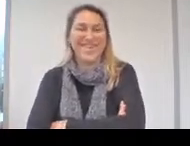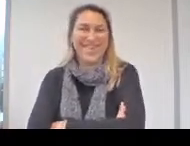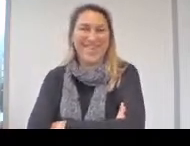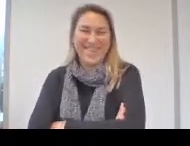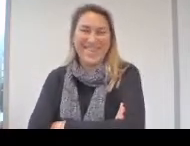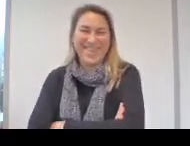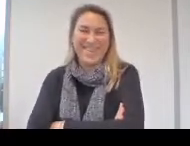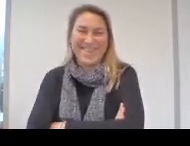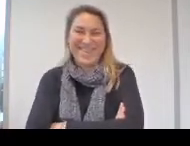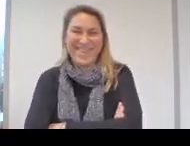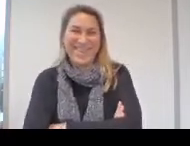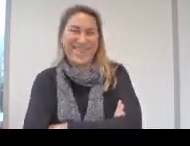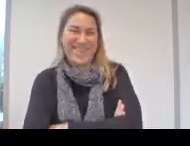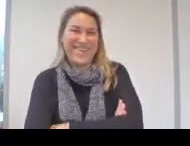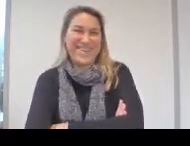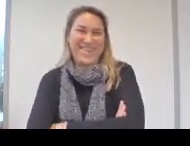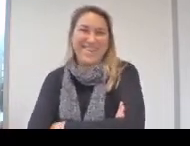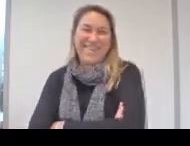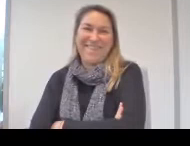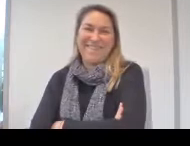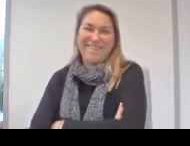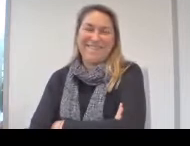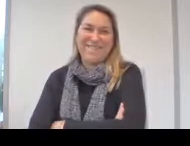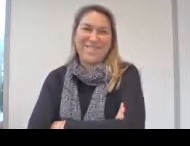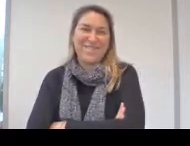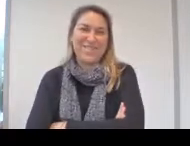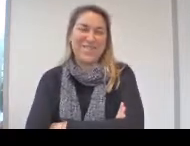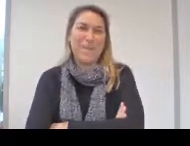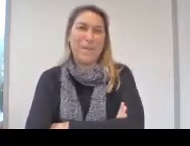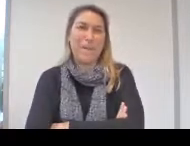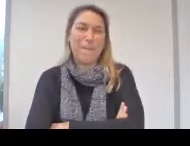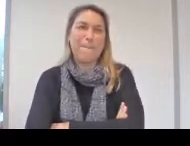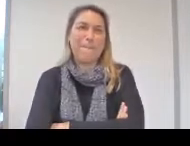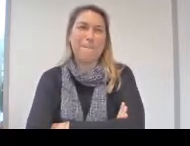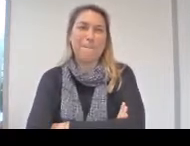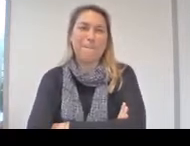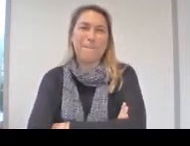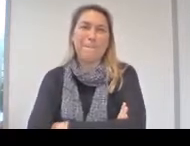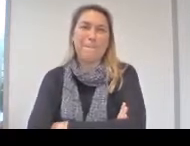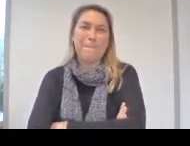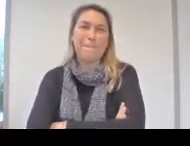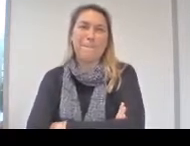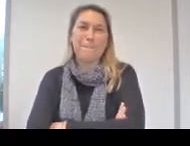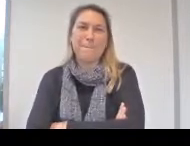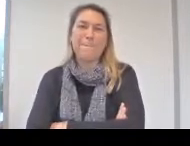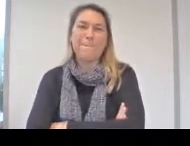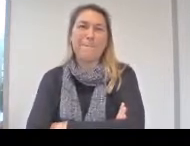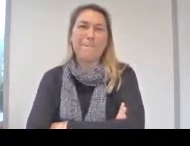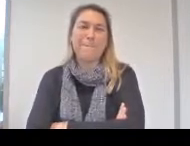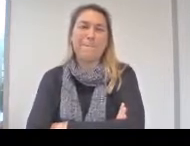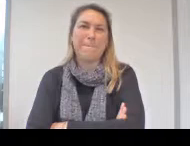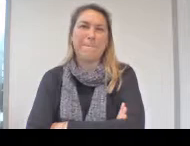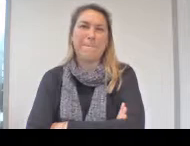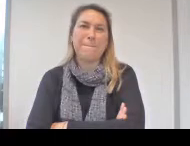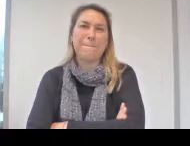parlé. Je peux quand même compléter effectivement sur ces points-là. D'abord, on parle d'un cadre réglementaire